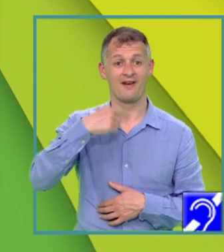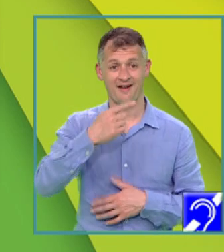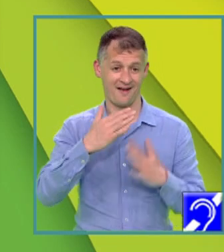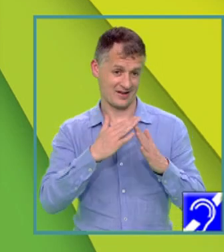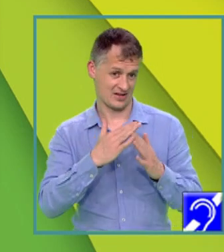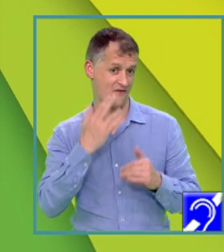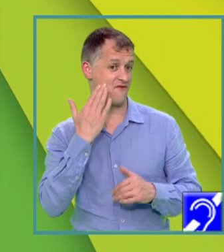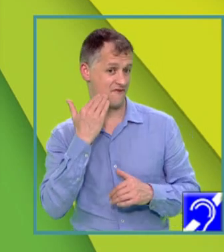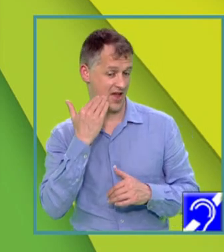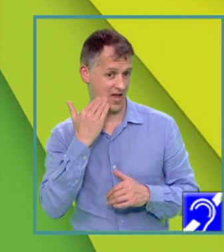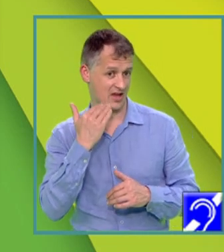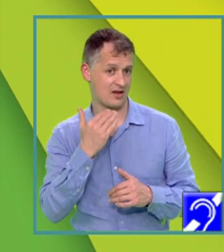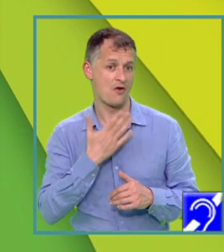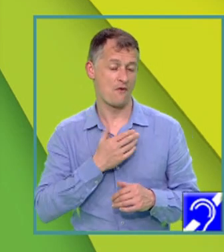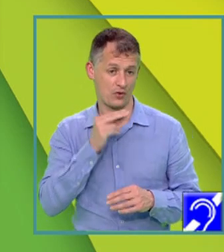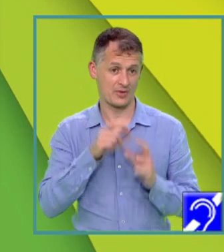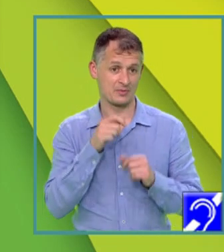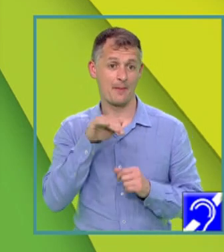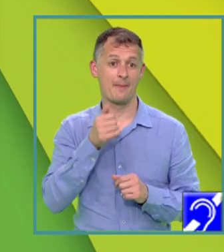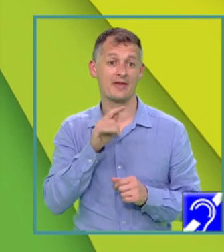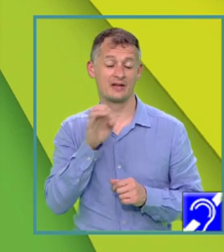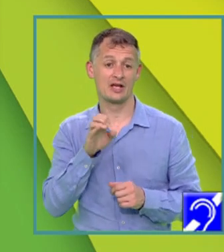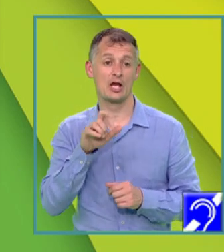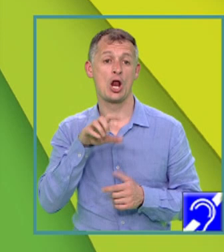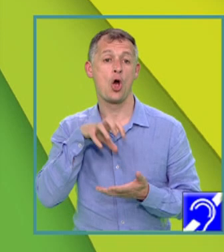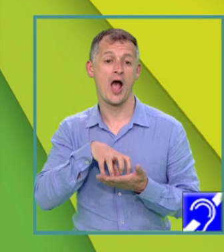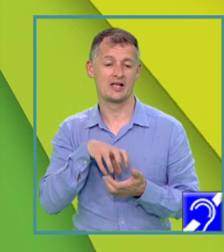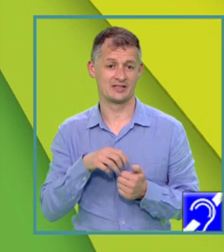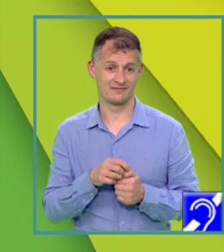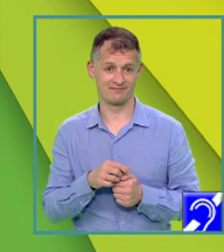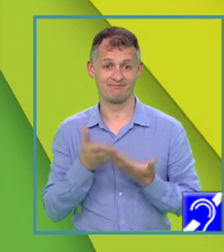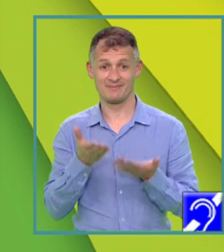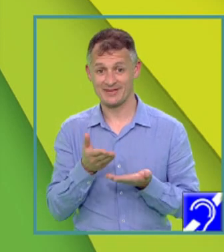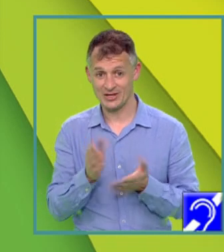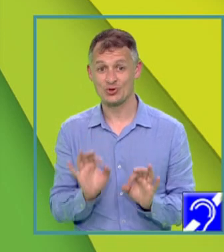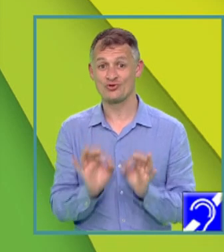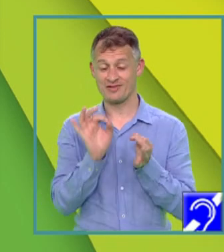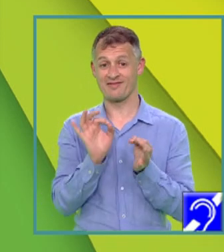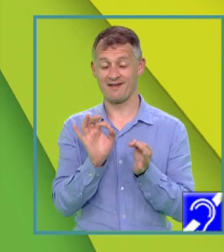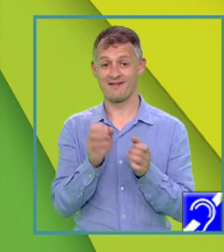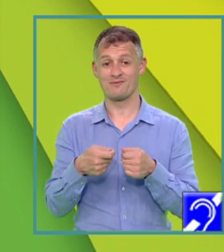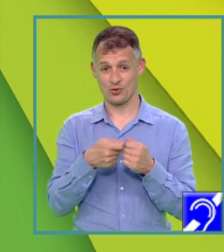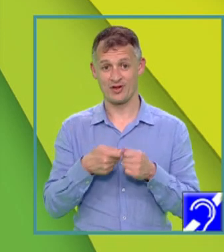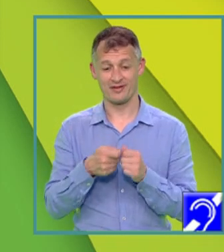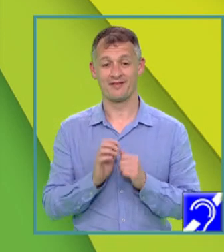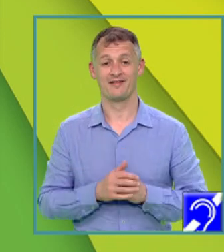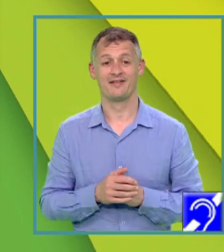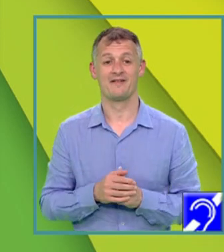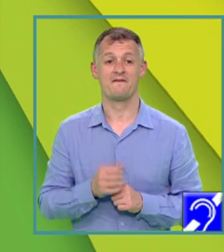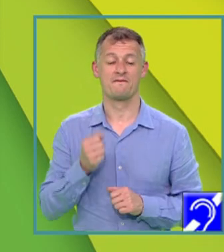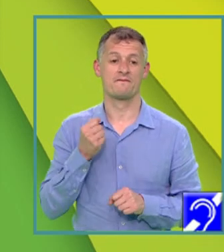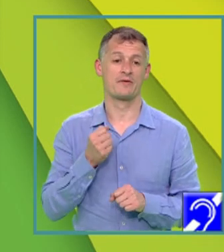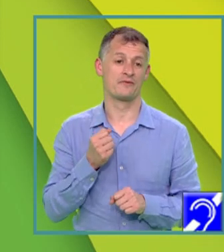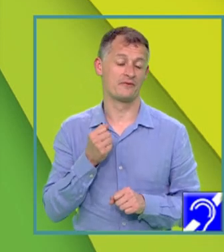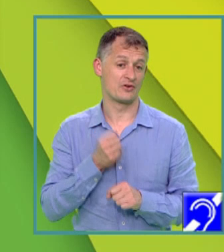fetei, vom vorbi despre matrilocație. Iată că societatea modernă scoate în evidență și al treilea concept, și